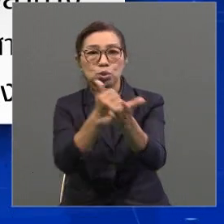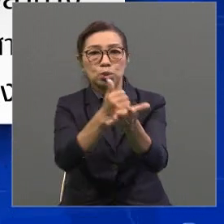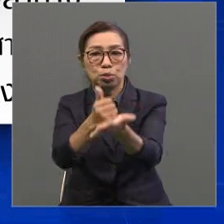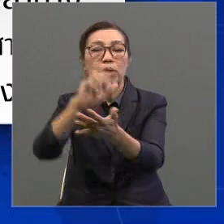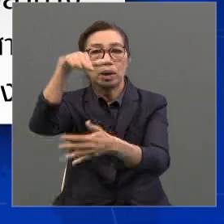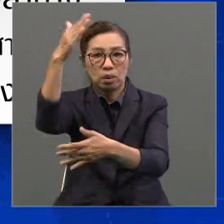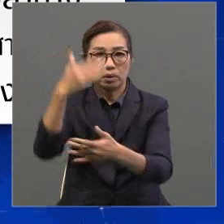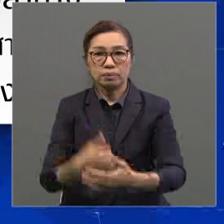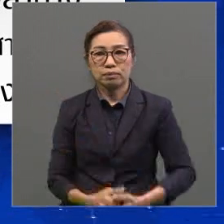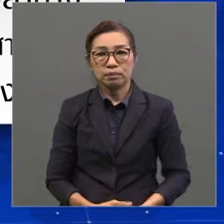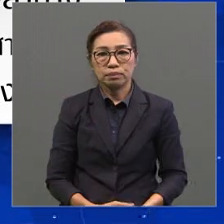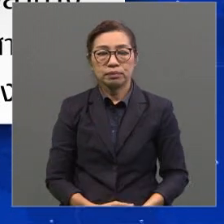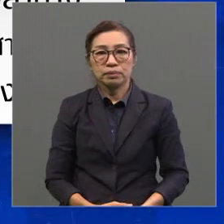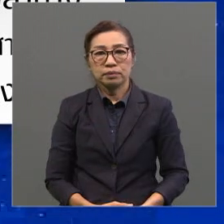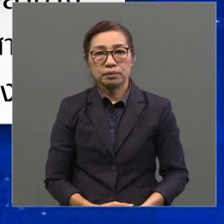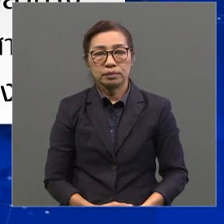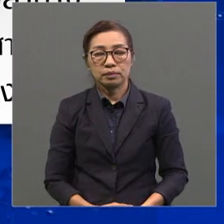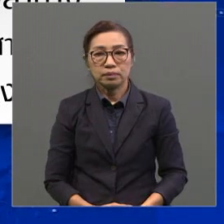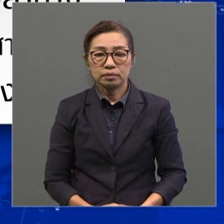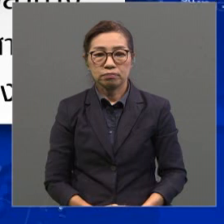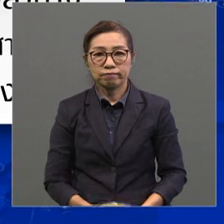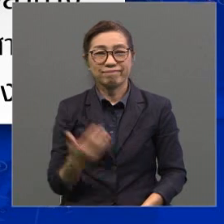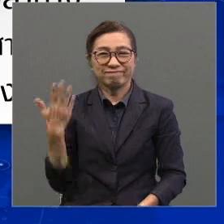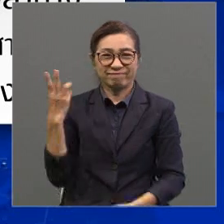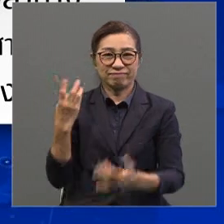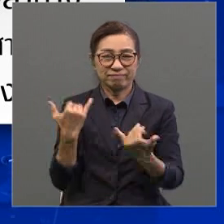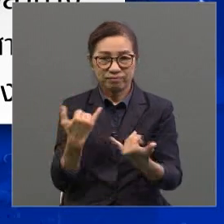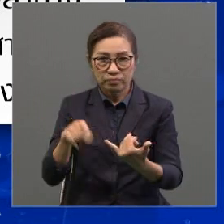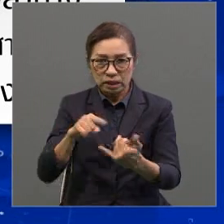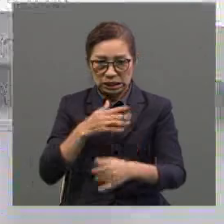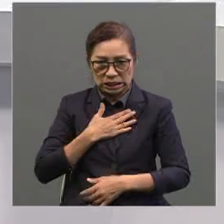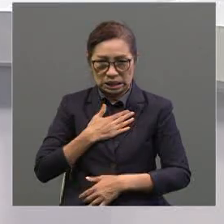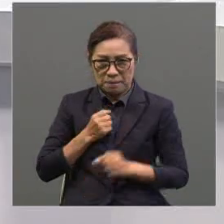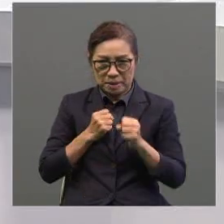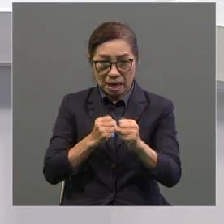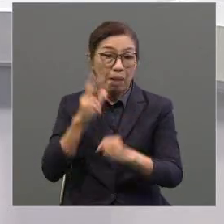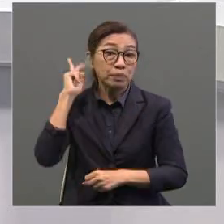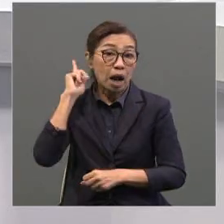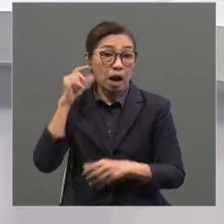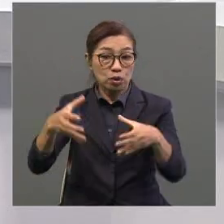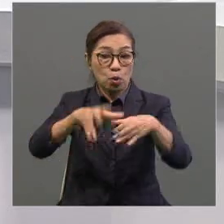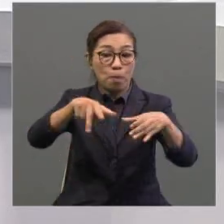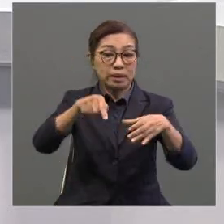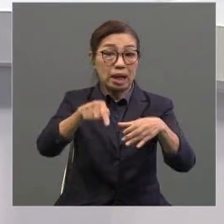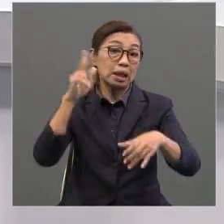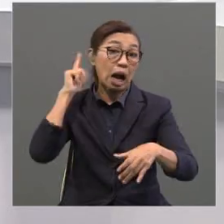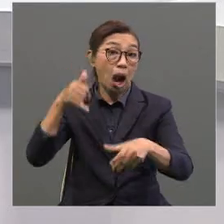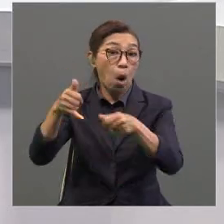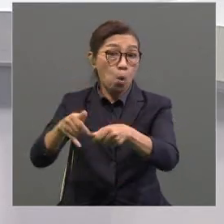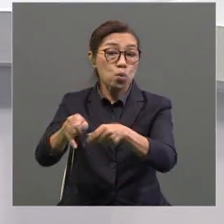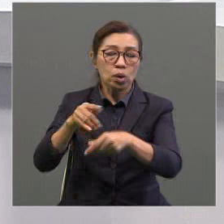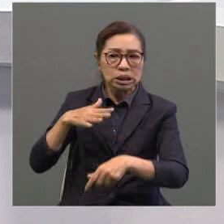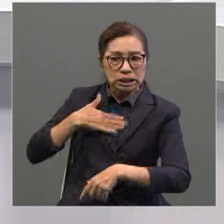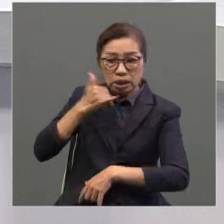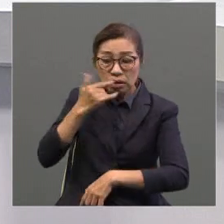พลางๆก่อนคือล่าสุดณขณะนี้พยายามตรวจสอบจากผู้สื่อข่าวของเราที่พรรคเพื่อไทยอยู่เหมือนกันว่าสาเหตุแห่งการ